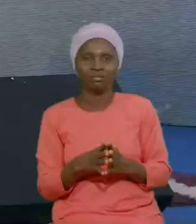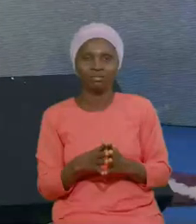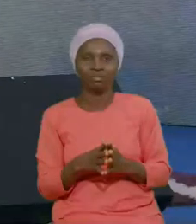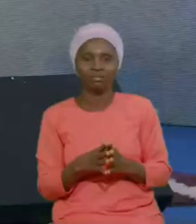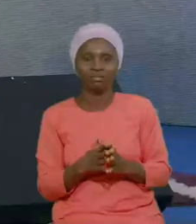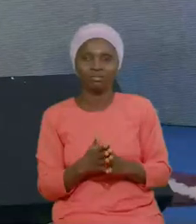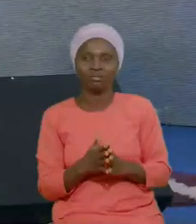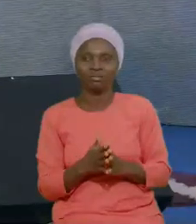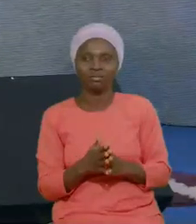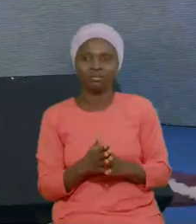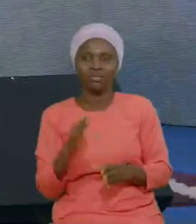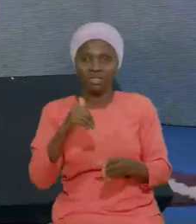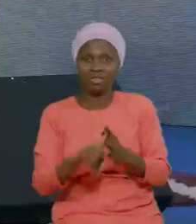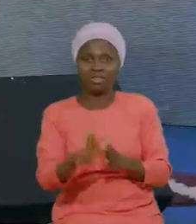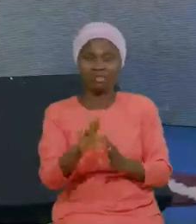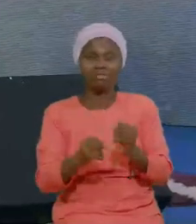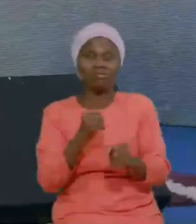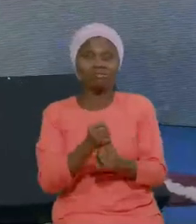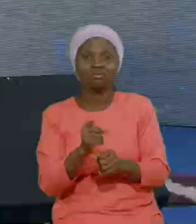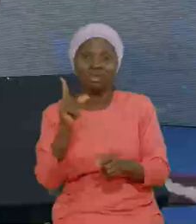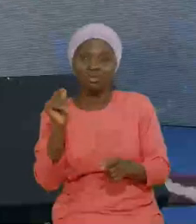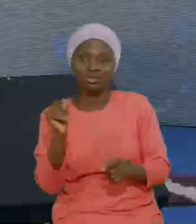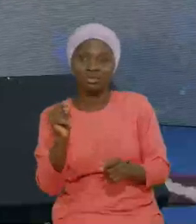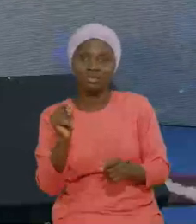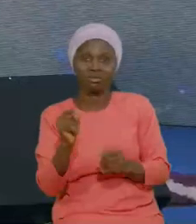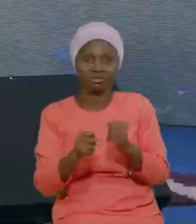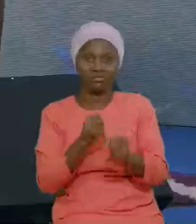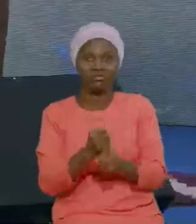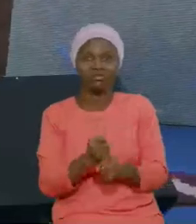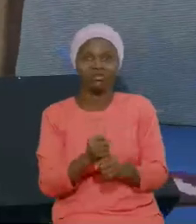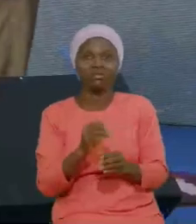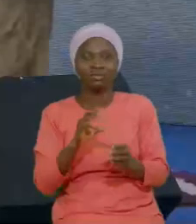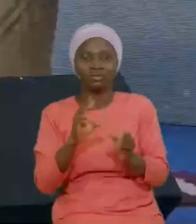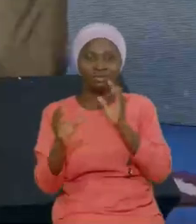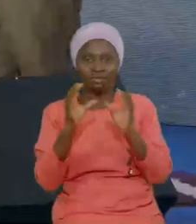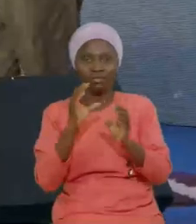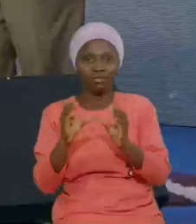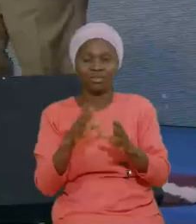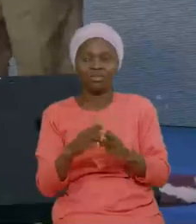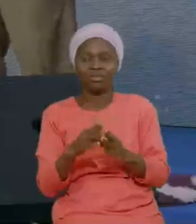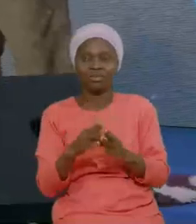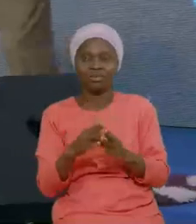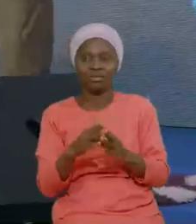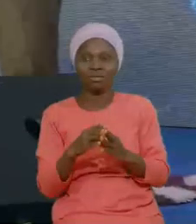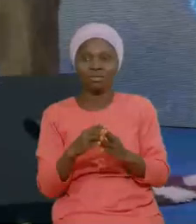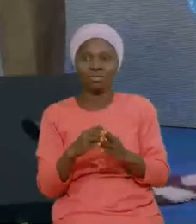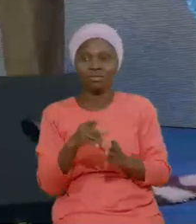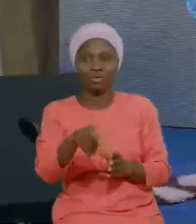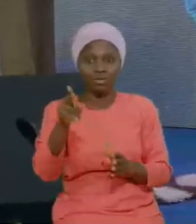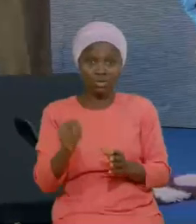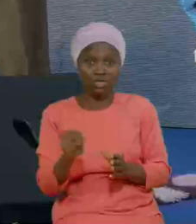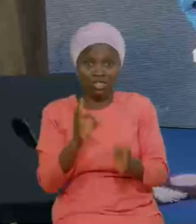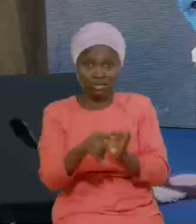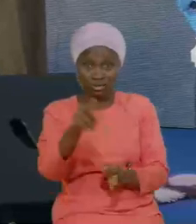besoin de quelque chose. In your 20s, your communication changes again. À 20 ans, ton moyen de communication change. You need anything